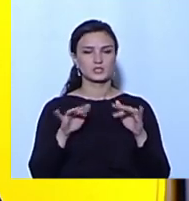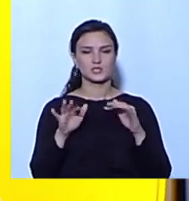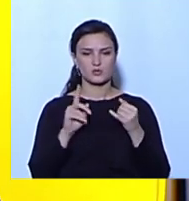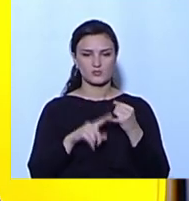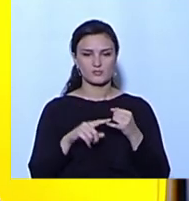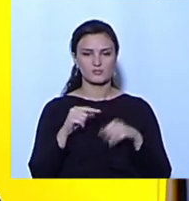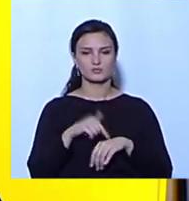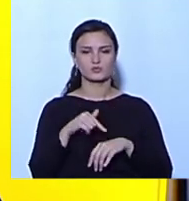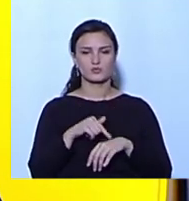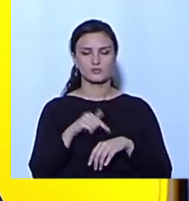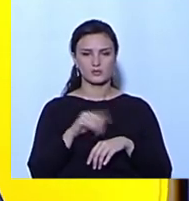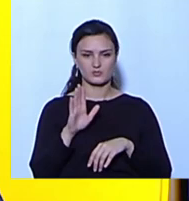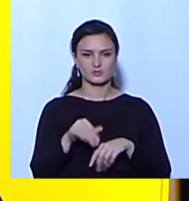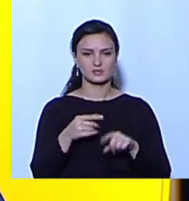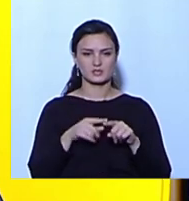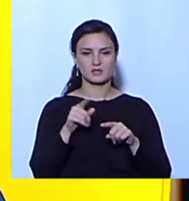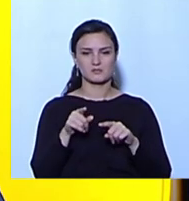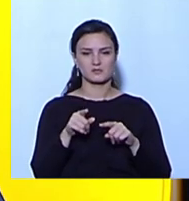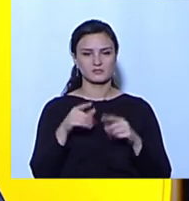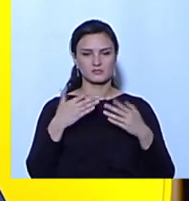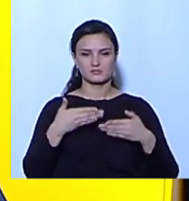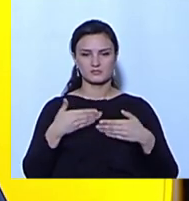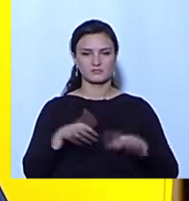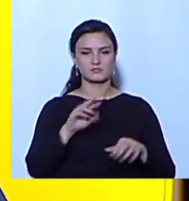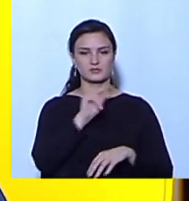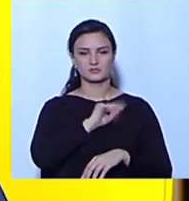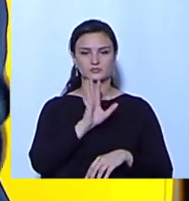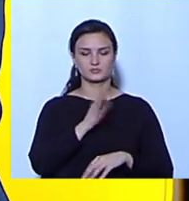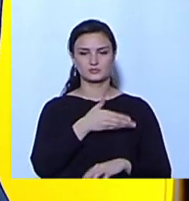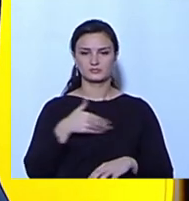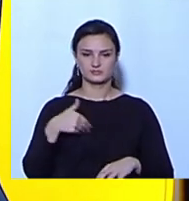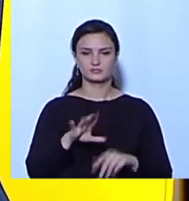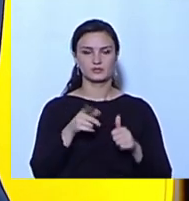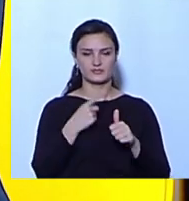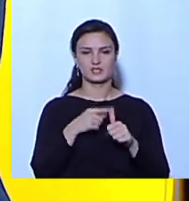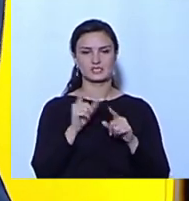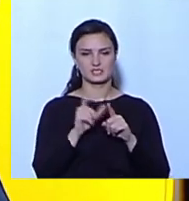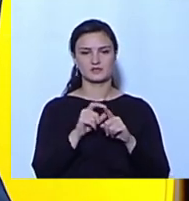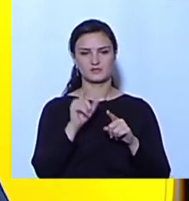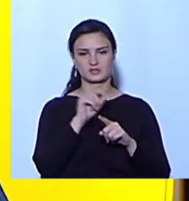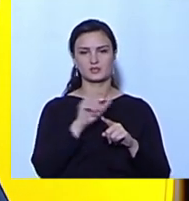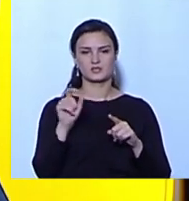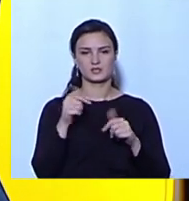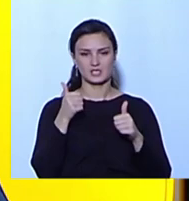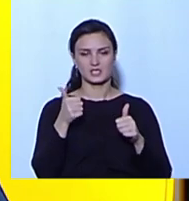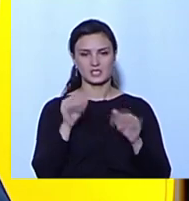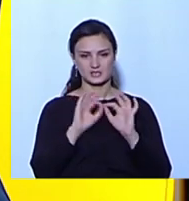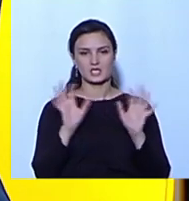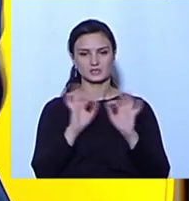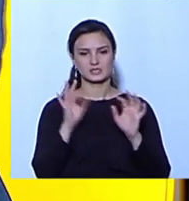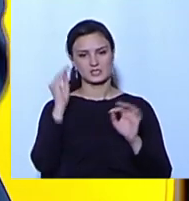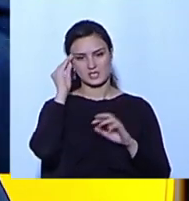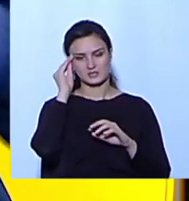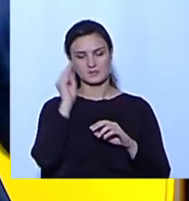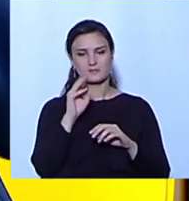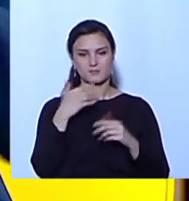მოძრაობას, ბრძნობელობას და აი ამას უკვე მოწყვეტილია პაციენტი. ესეთი ძალიან ხალხური სიტყვარი, მაგრამ კარგად აღნიშნავს არს.